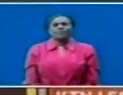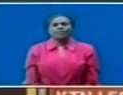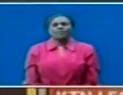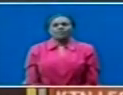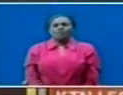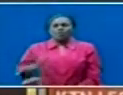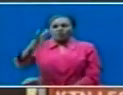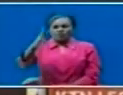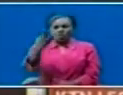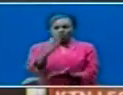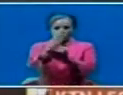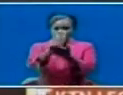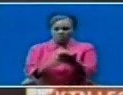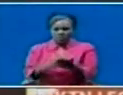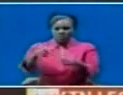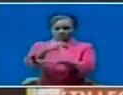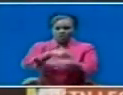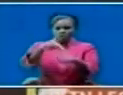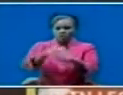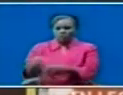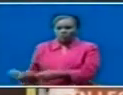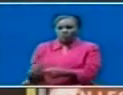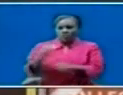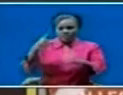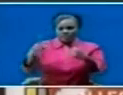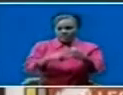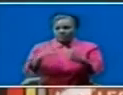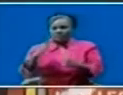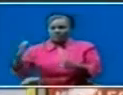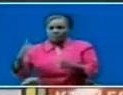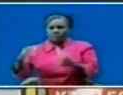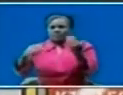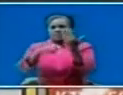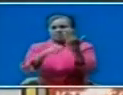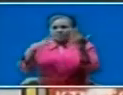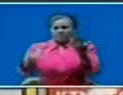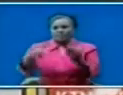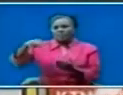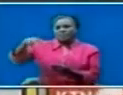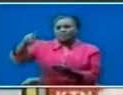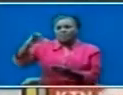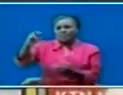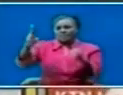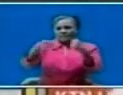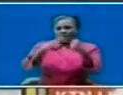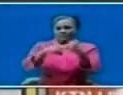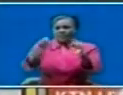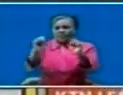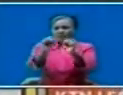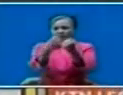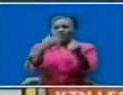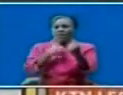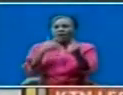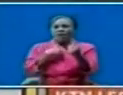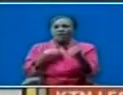Mkondo wa nne wa msururu wa Taifa wa raga ya wachezaji saba kila upande, almaarufu kama Prinsloo Sevens, ulishuhudia mechi